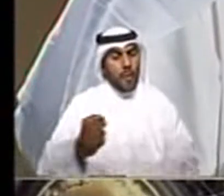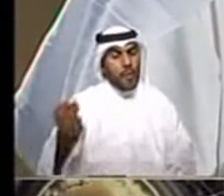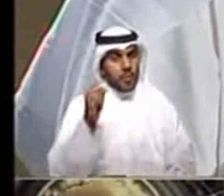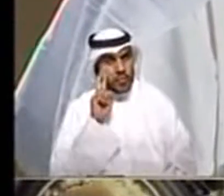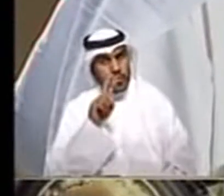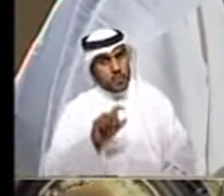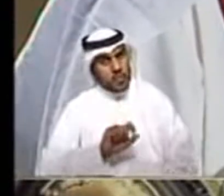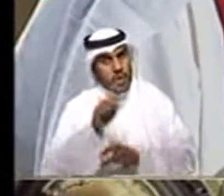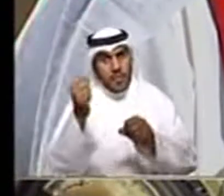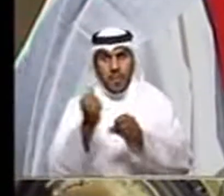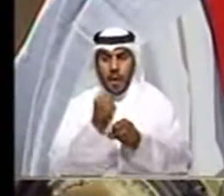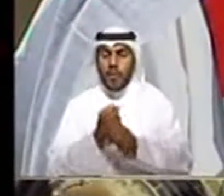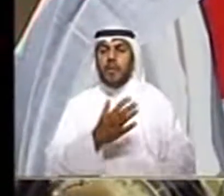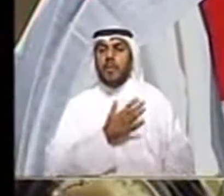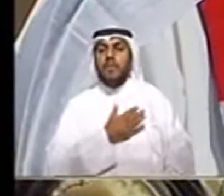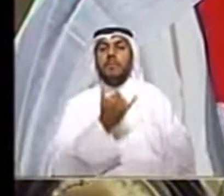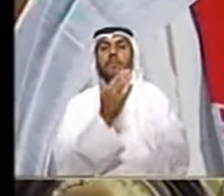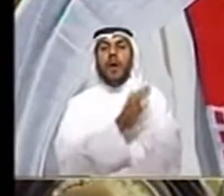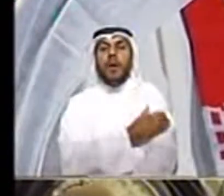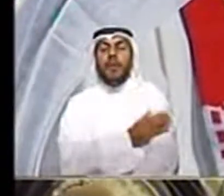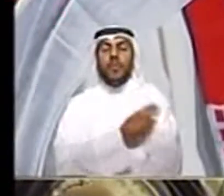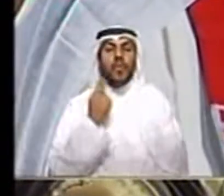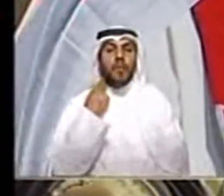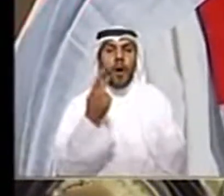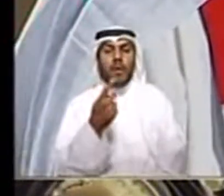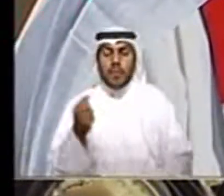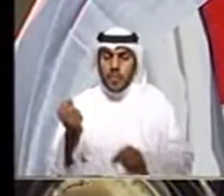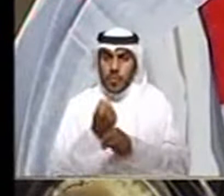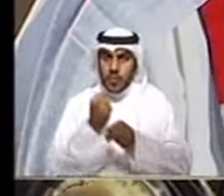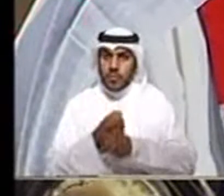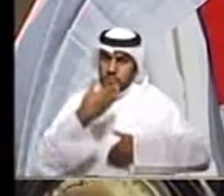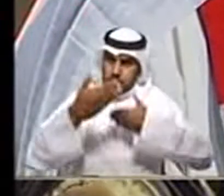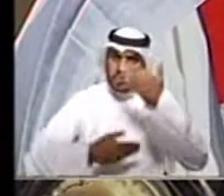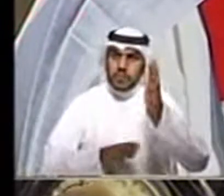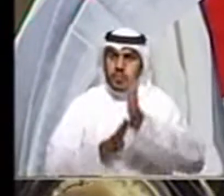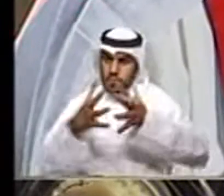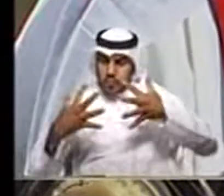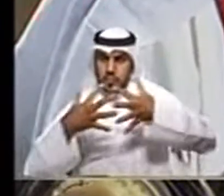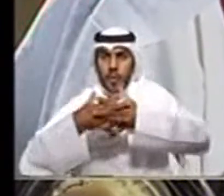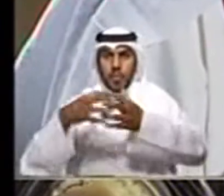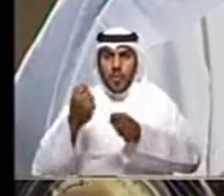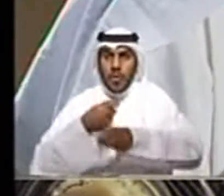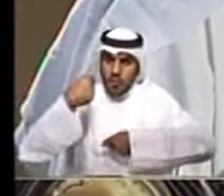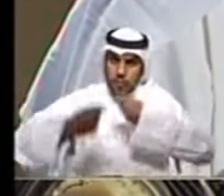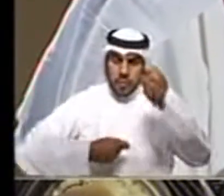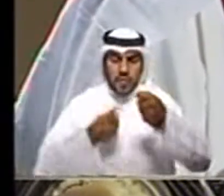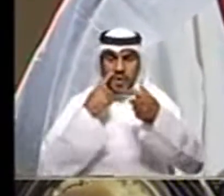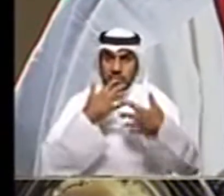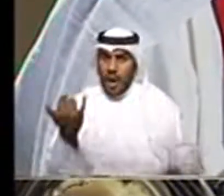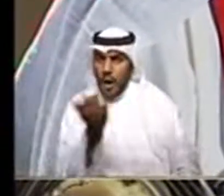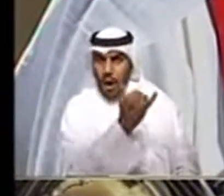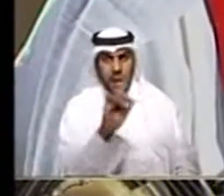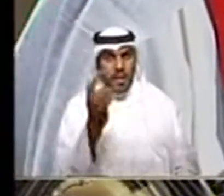الوطنية للقيام بالمهام الموكولة إليها على أكمل وجه. لم يكن بالشيء السهل